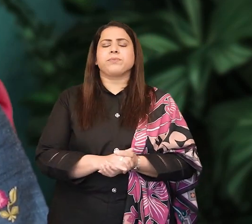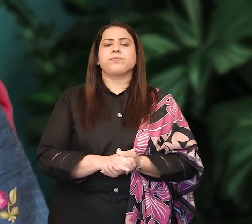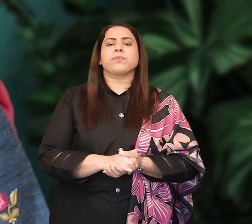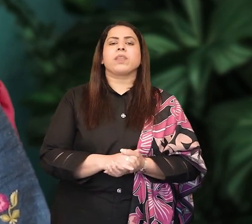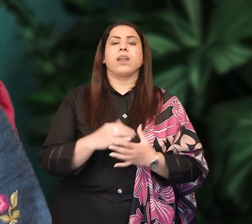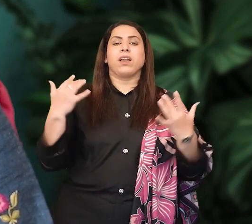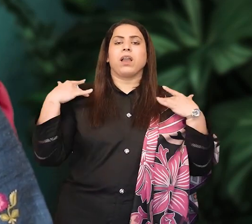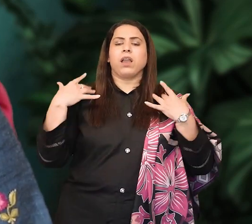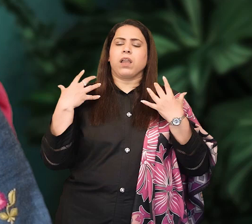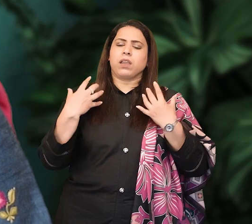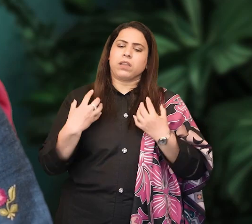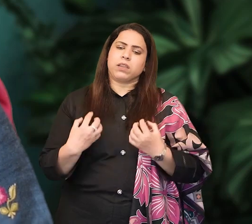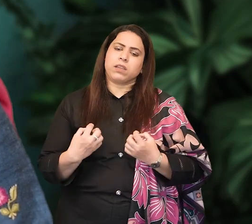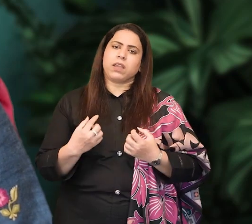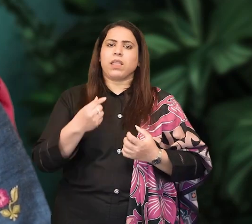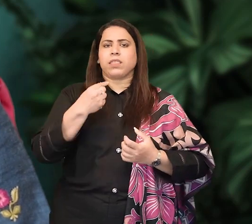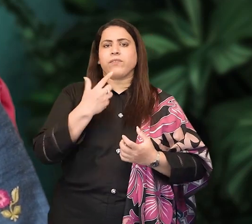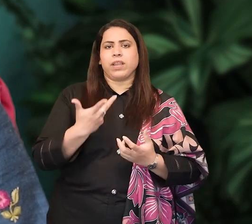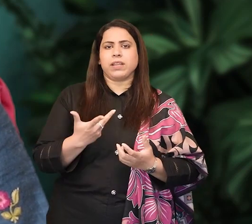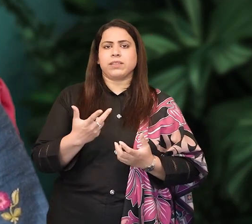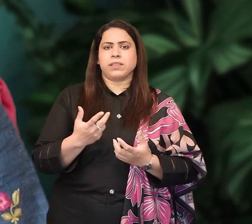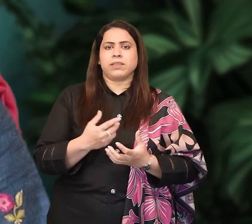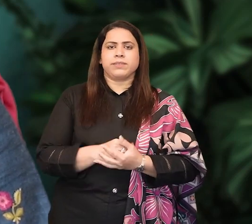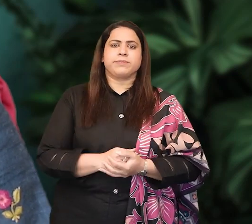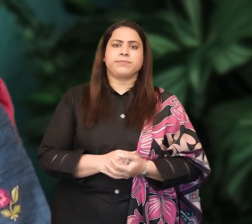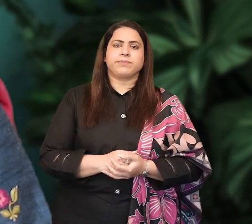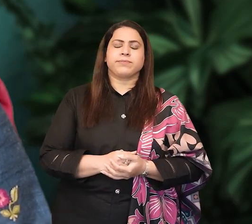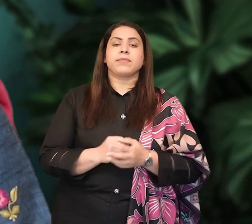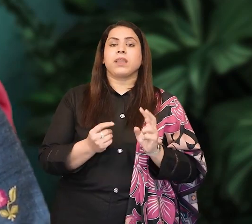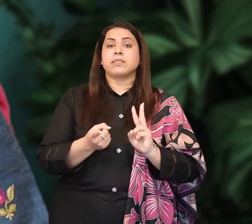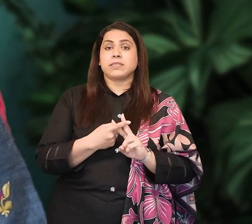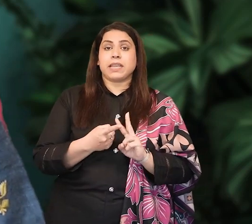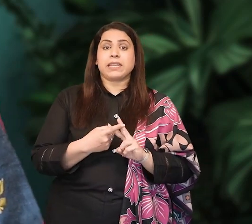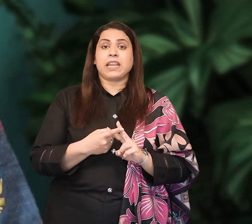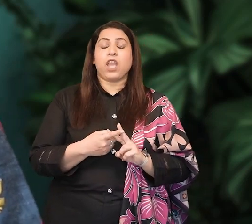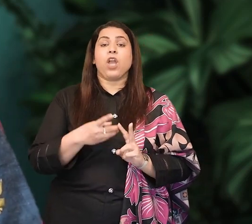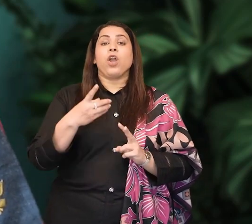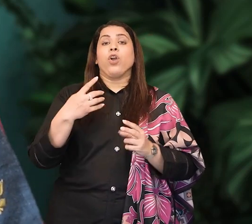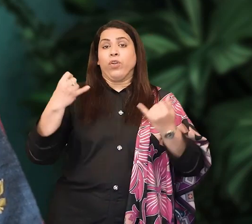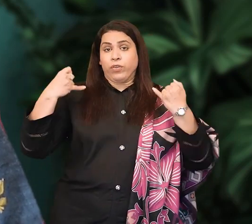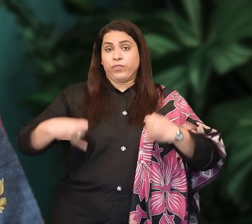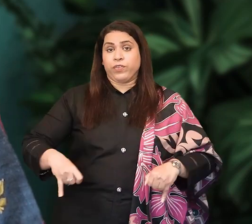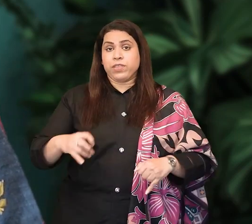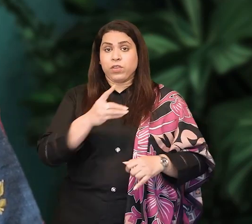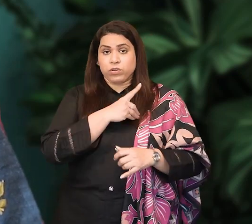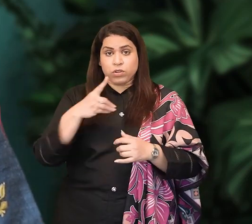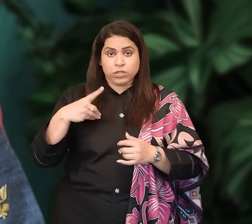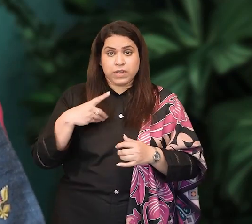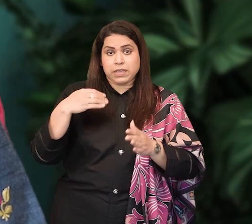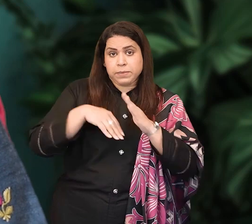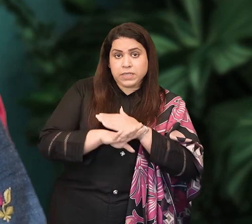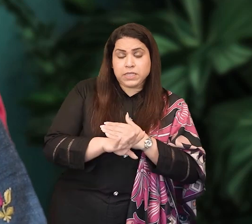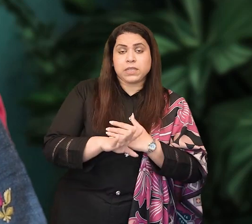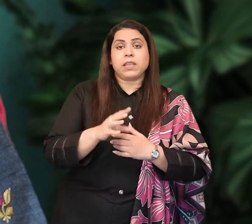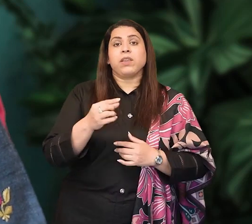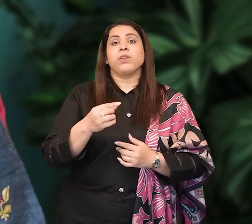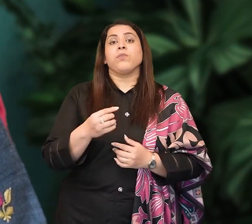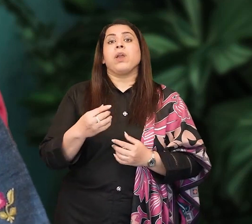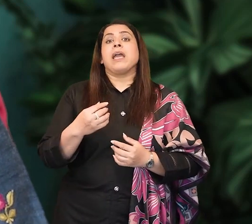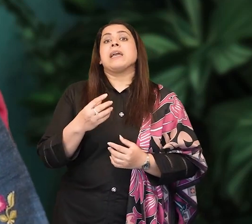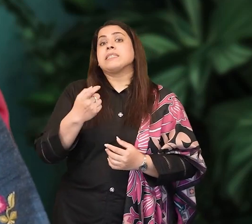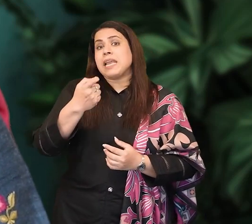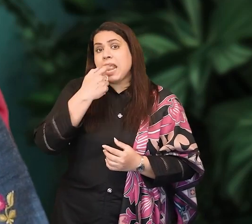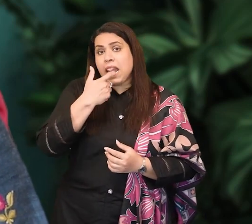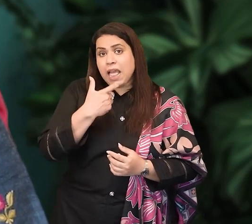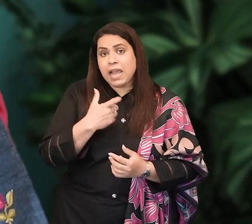यूजुअली मसल रिलैक्सेंट्स लेते हैं या फिर पेन किलर्स लेते हैं। सेकेंडली, अगर आप फिजियोथेरेपिस्ट के पास जाते हैं तो फिजियोथेरेपी एक ऐसा ट्रीटमेंट या